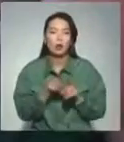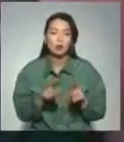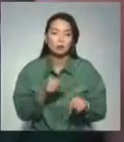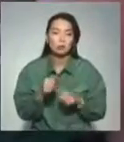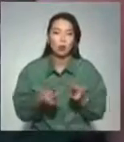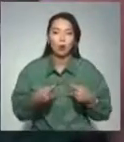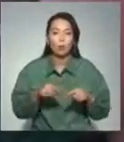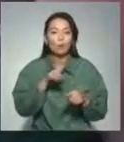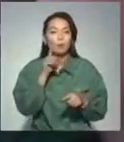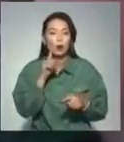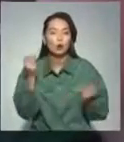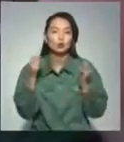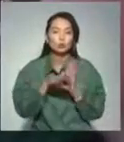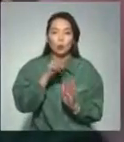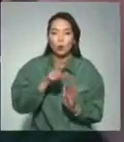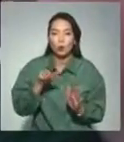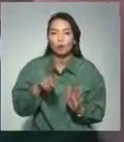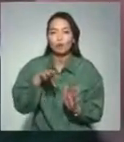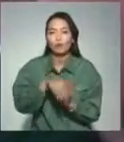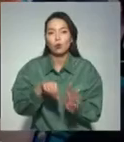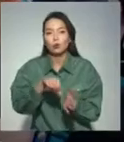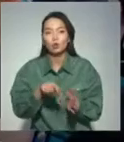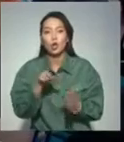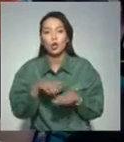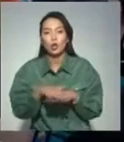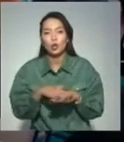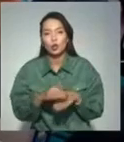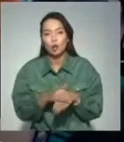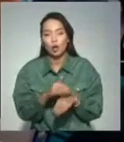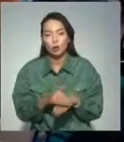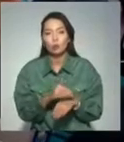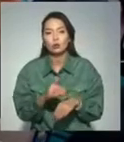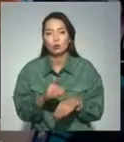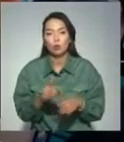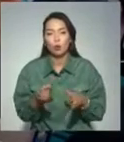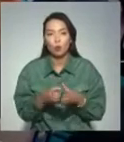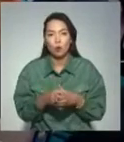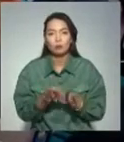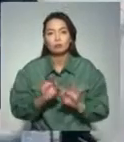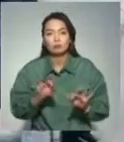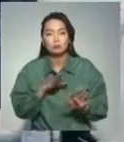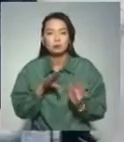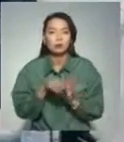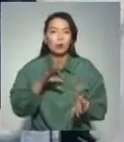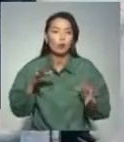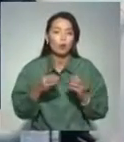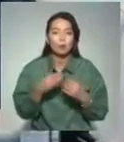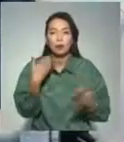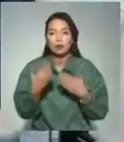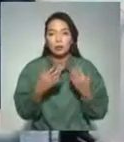общественники молодежь и спортсмены вошедшие в Народную коалицию высказались об итогах выборов На заседании диалоговой